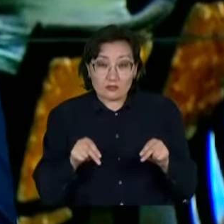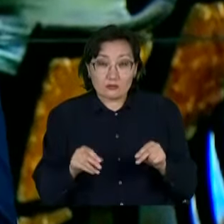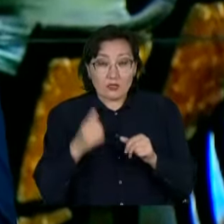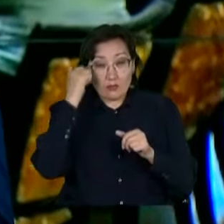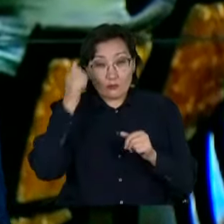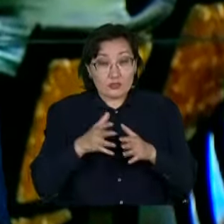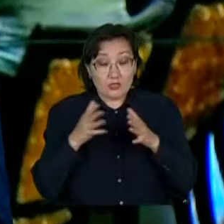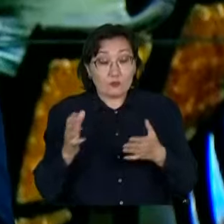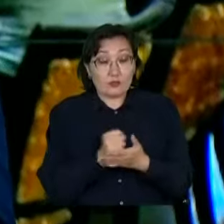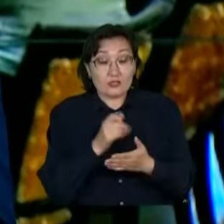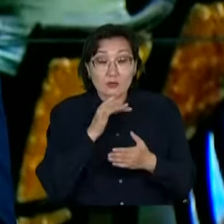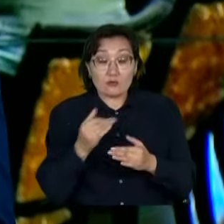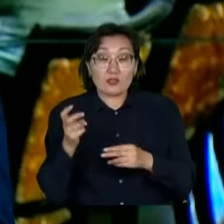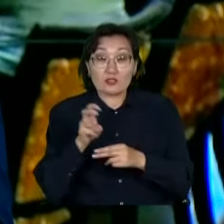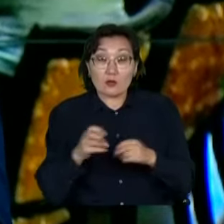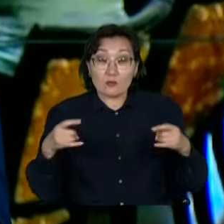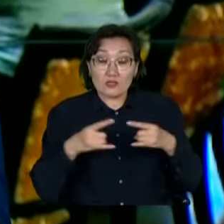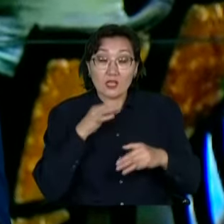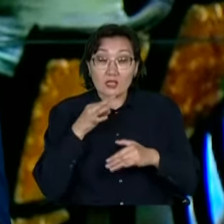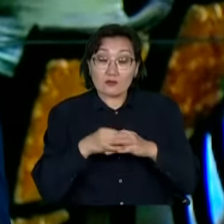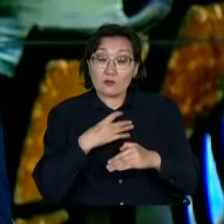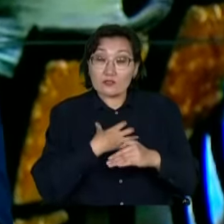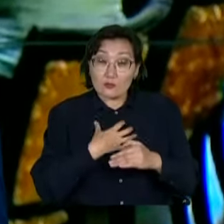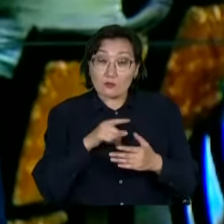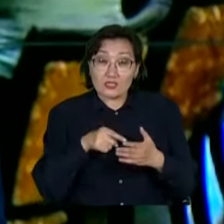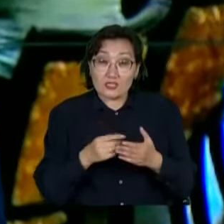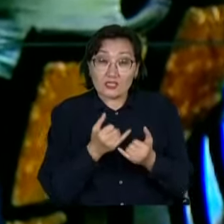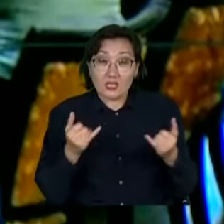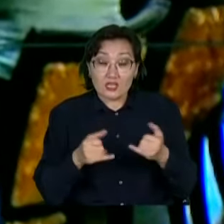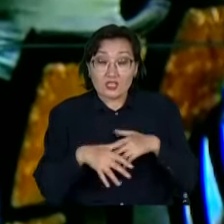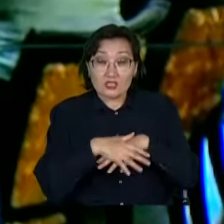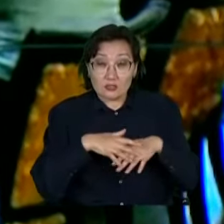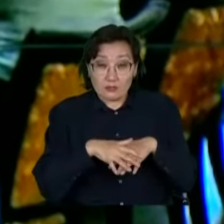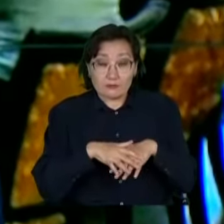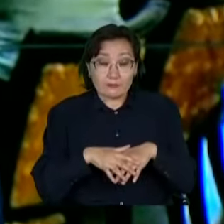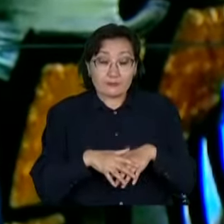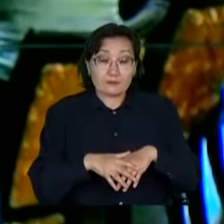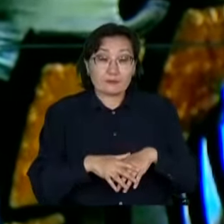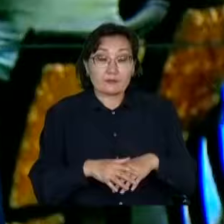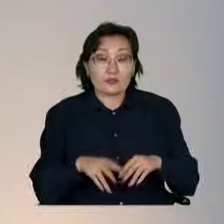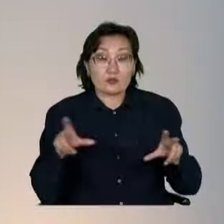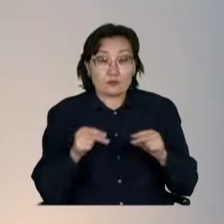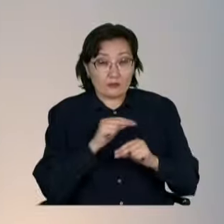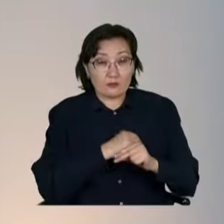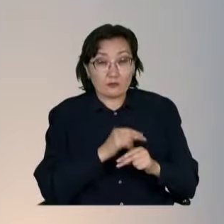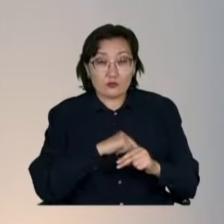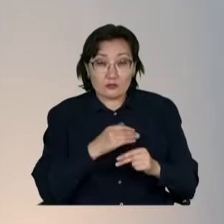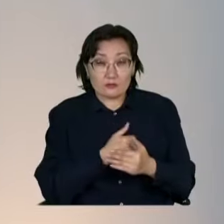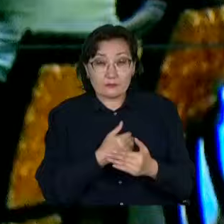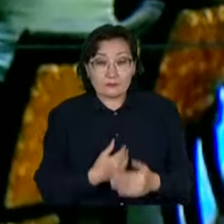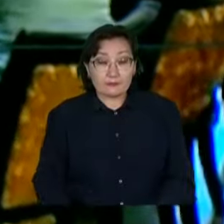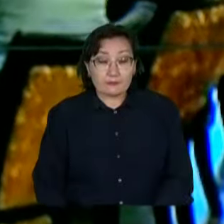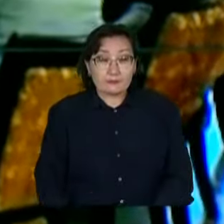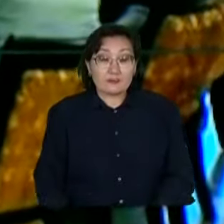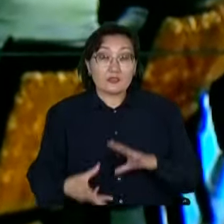вам большое, что нашли время прийти к нам в студию, ответить на очень важные, действительно актуальные вопросы для жизни, в жизни наших горожан. Успехов в работе. Спасибо. Всего доброго.